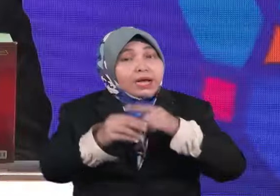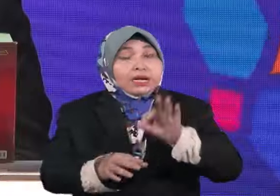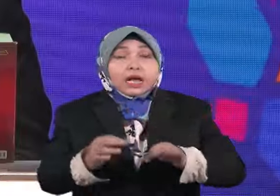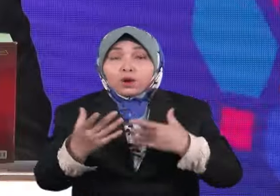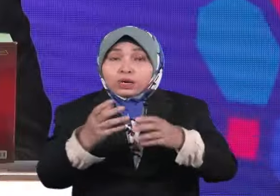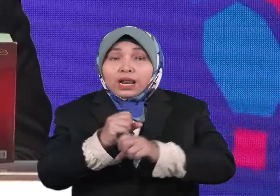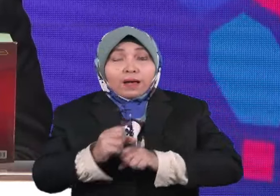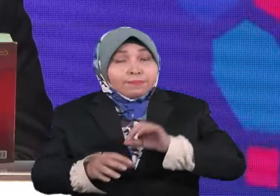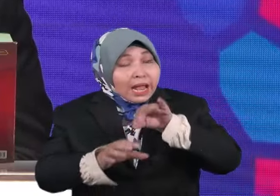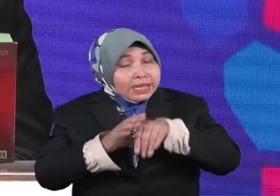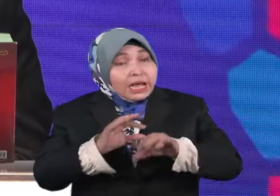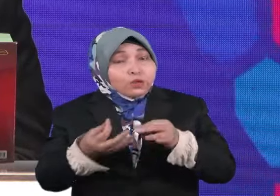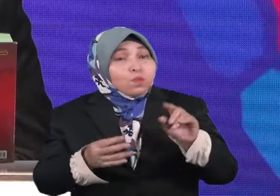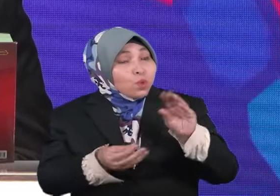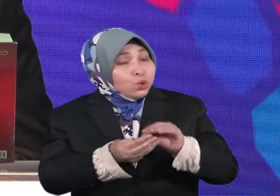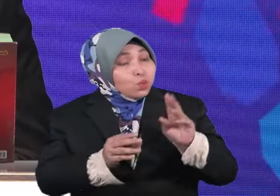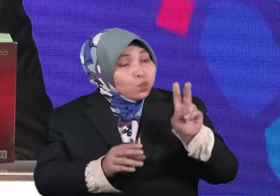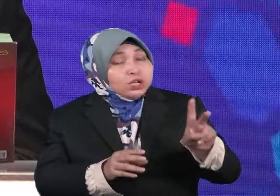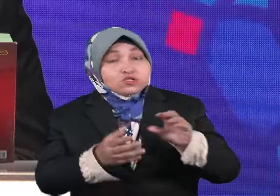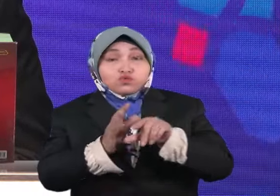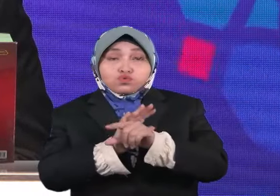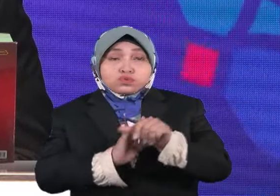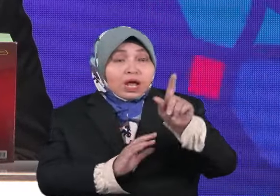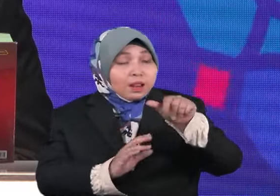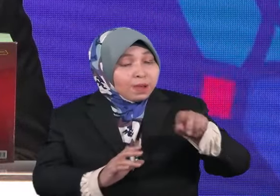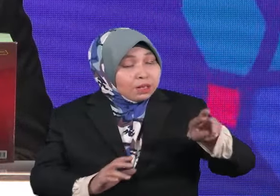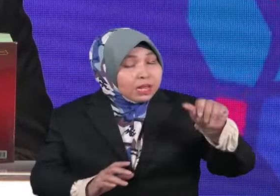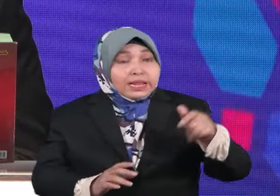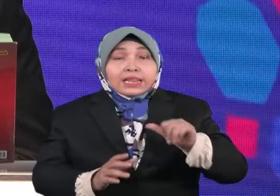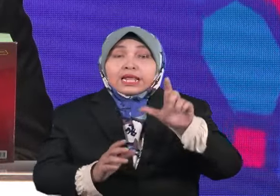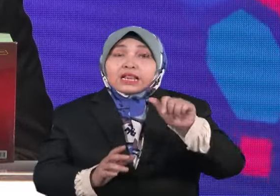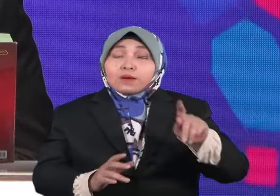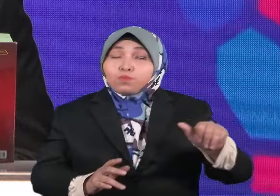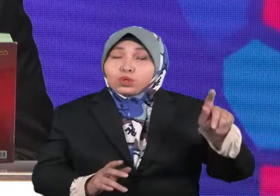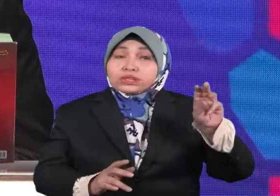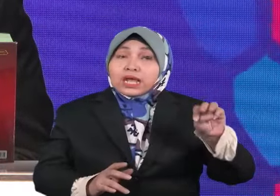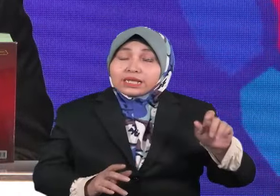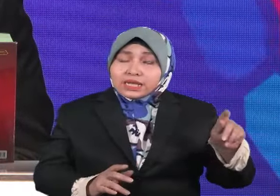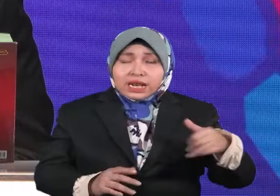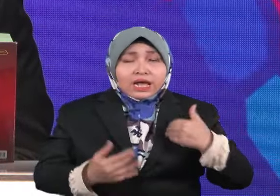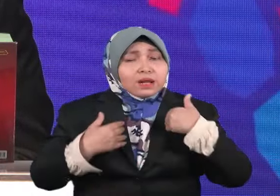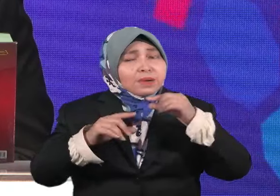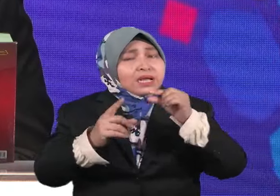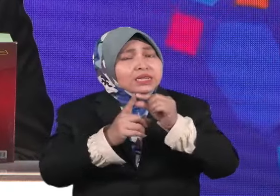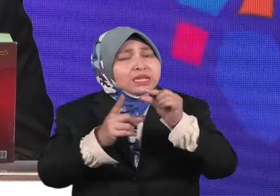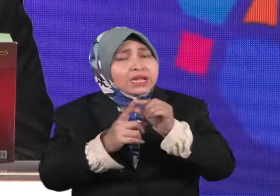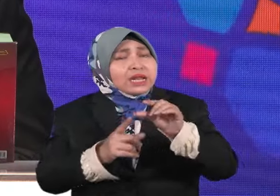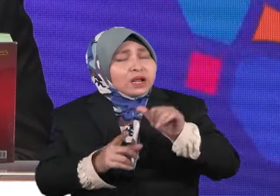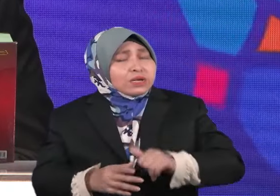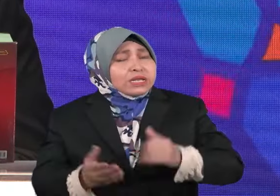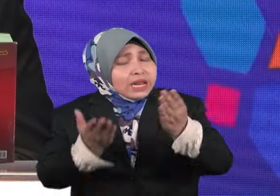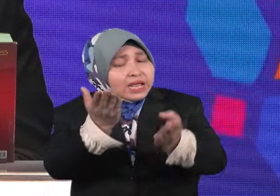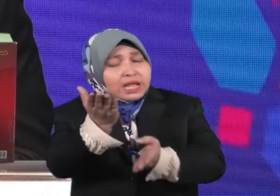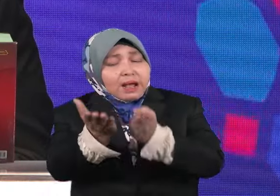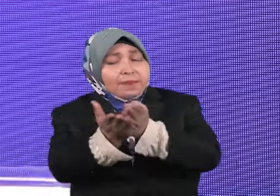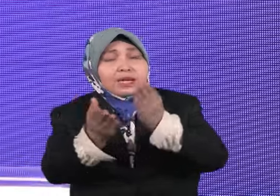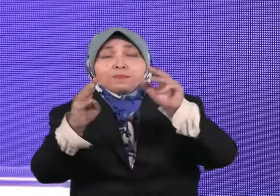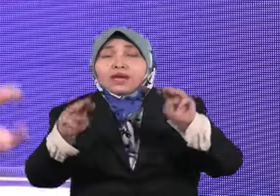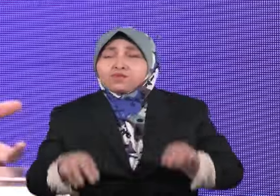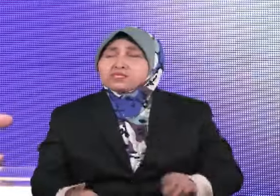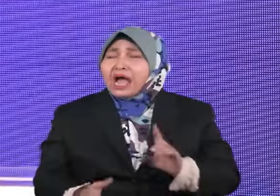dalam ayat nombor 2 itu surah Al-Baqarah, hudal lil muttaqin, tapi di sini ada perkataannya hudal linnas, hidayah kepada manusia.